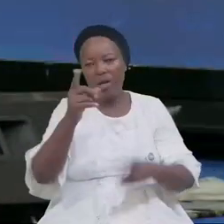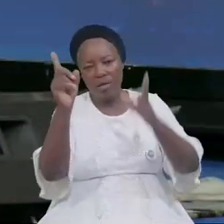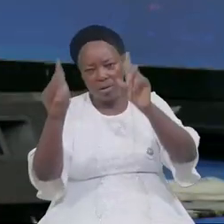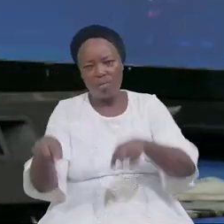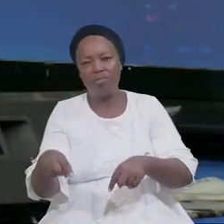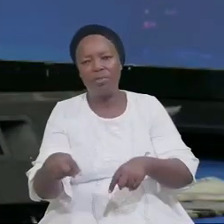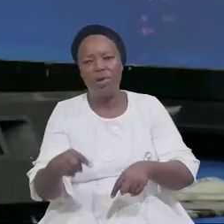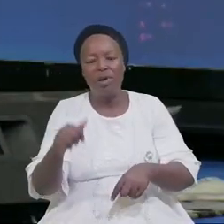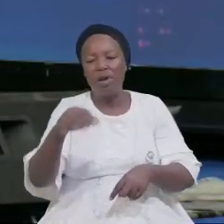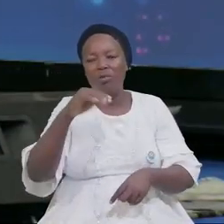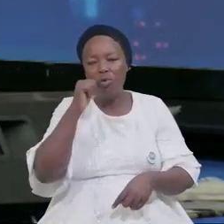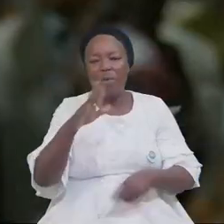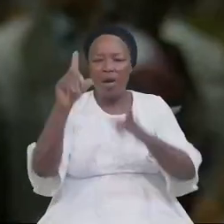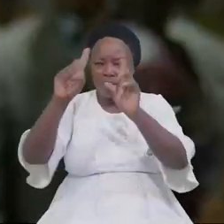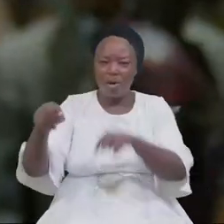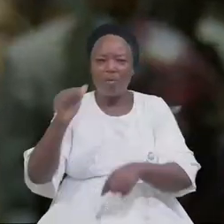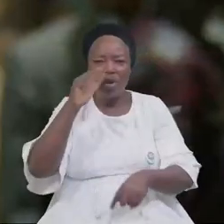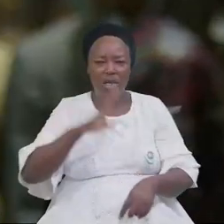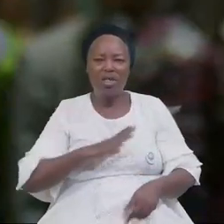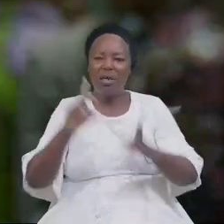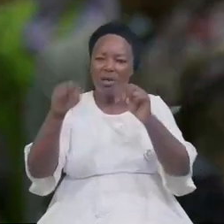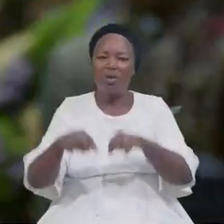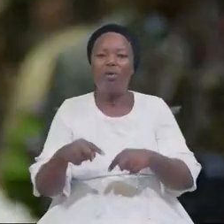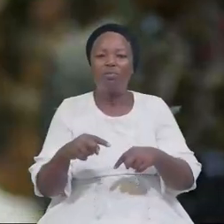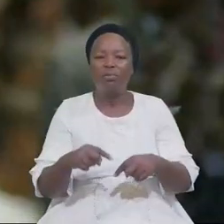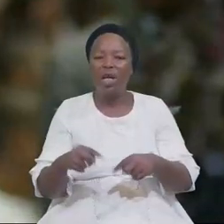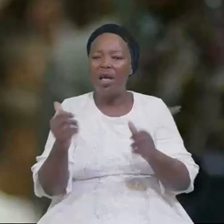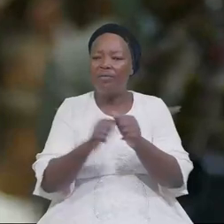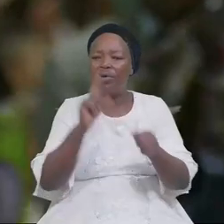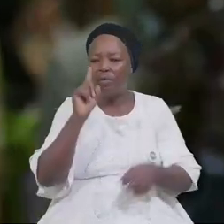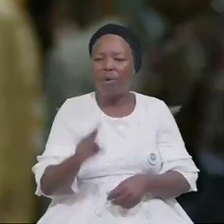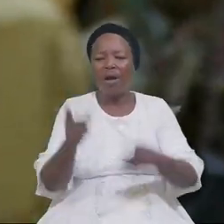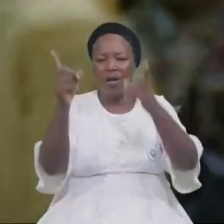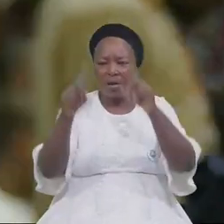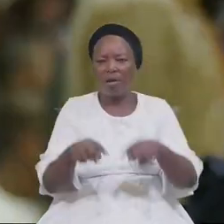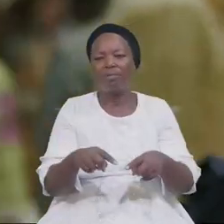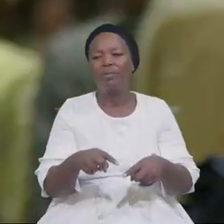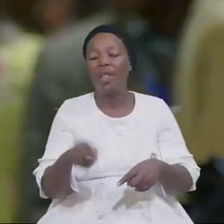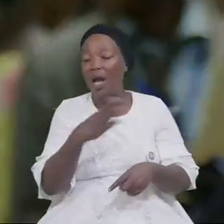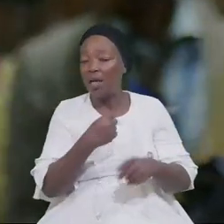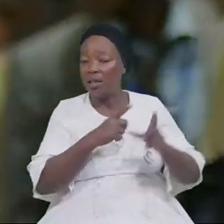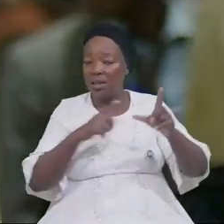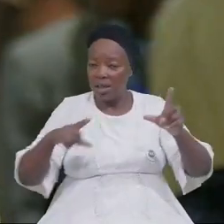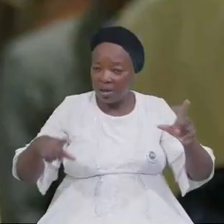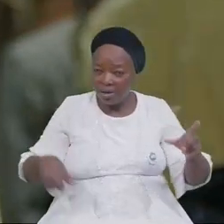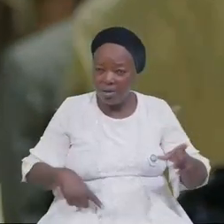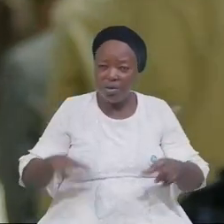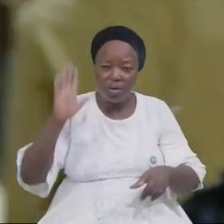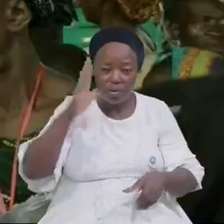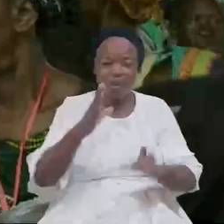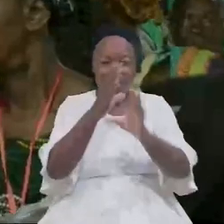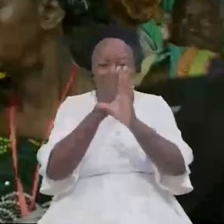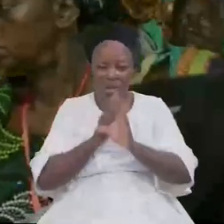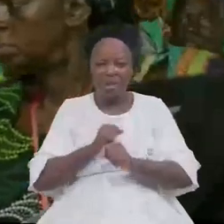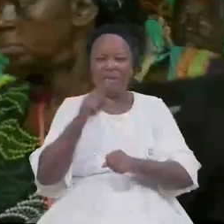vient, fille vient, jeune homme vient, tout le monde venez et le Seigneur va vous recevoir